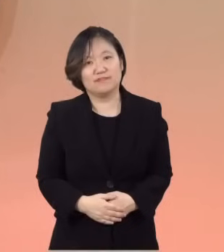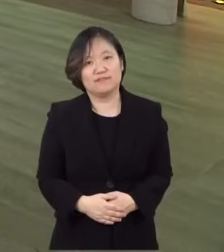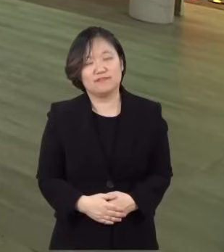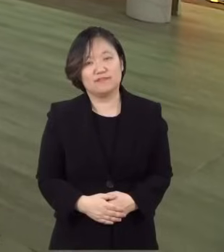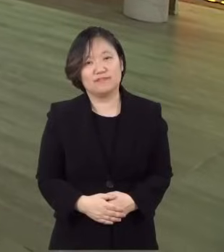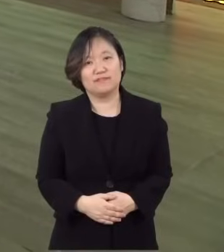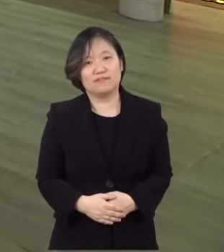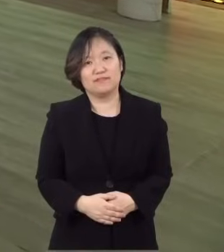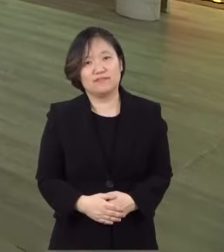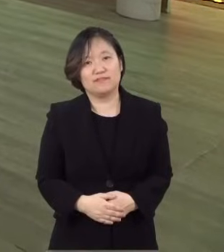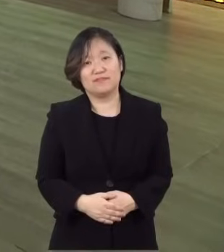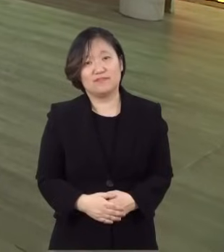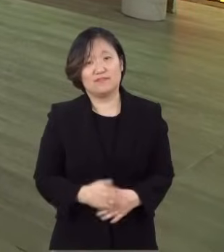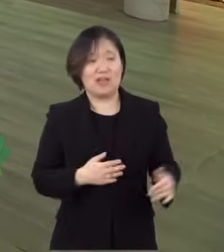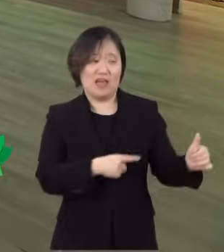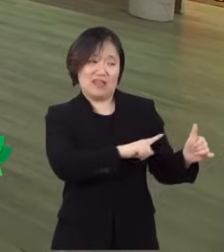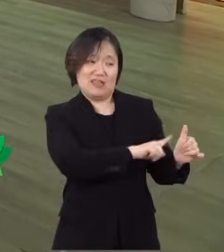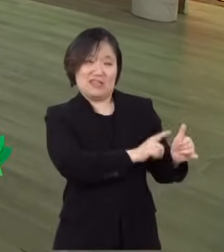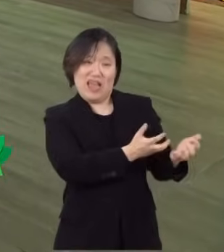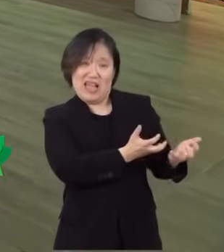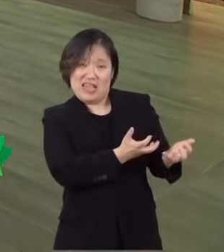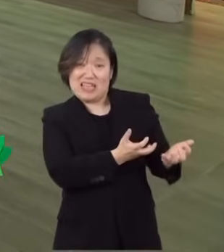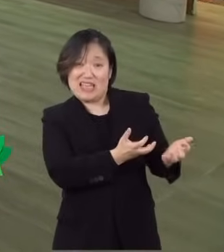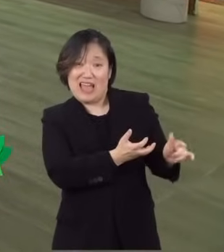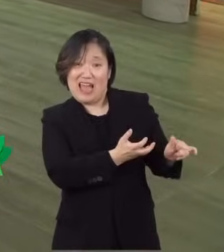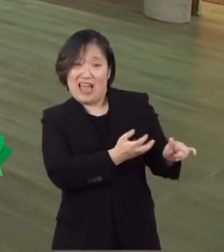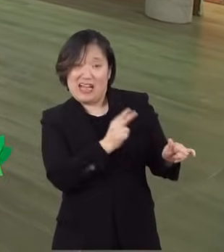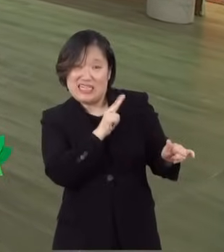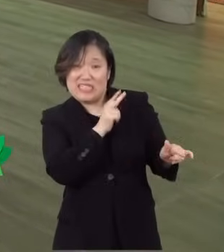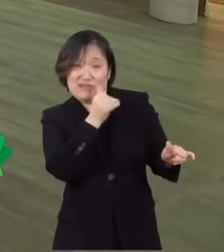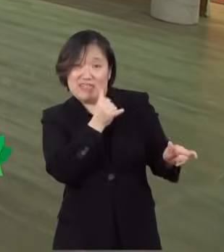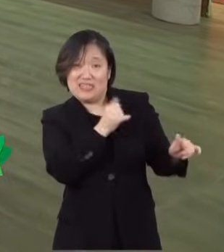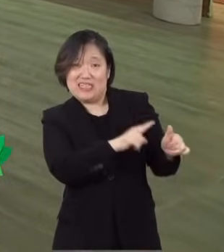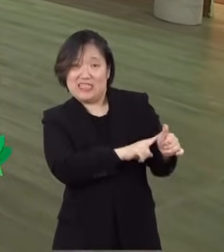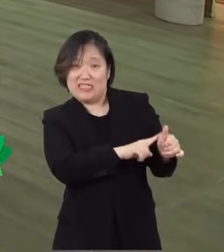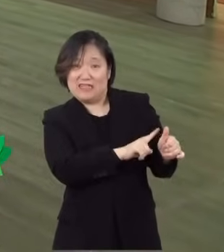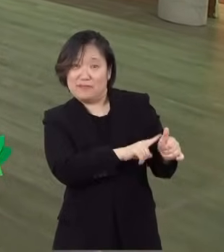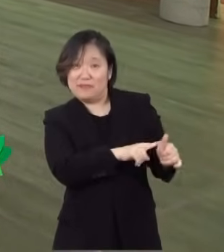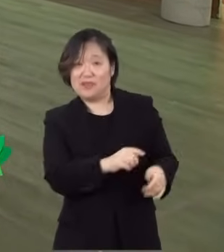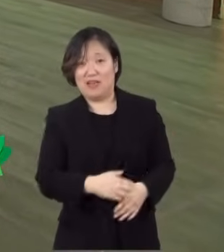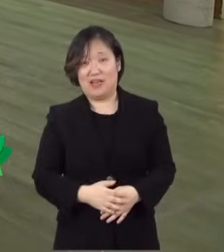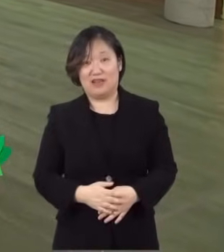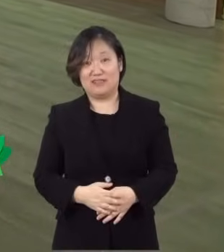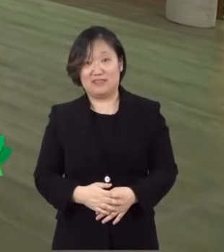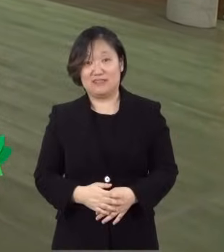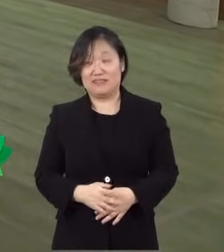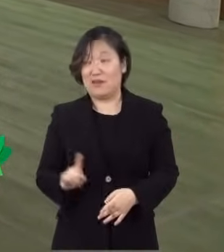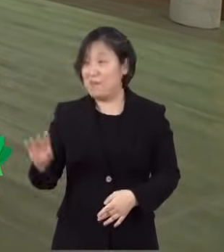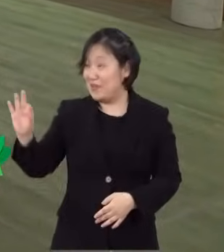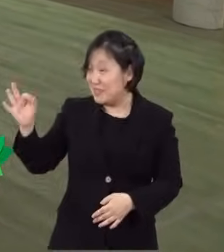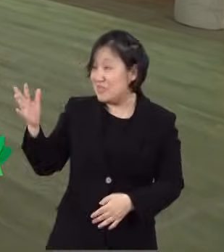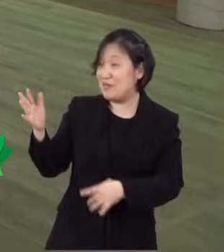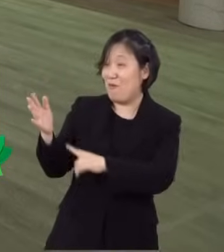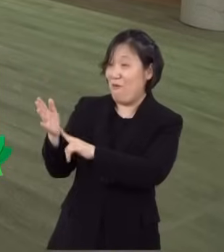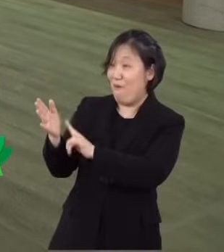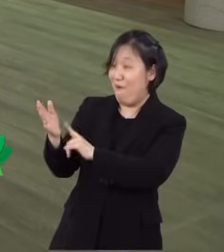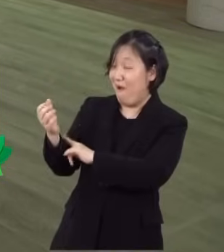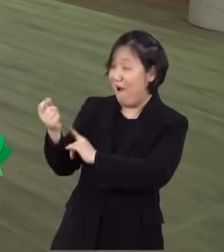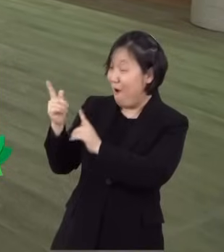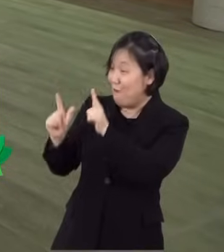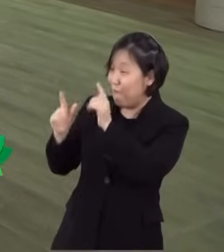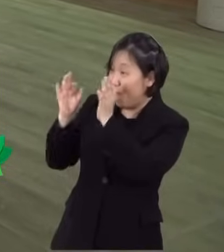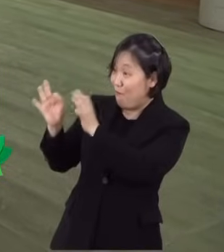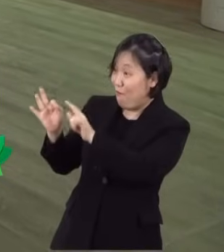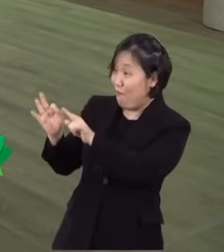합니다 이와 같이 인색하기 짝이 없었던이 뱃사공이 비로 신통의 모습을